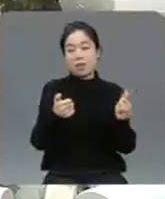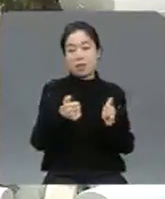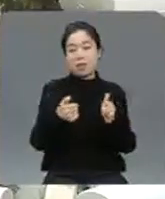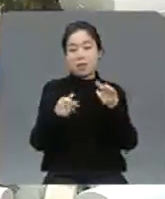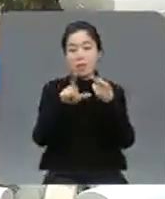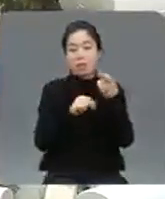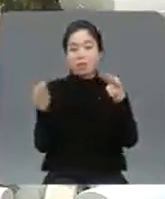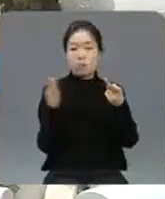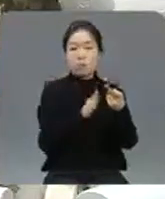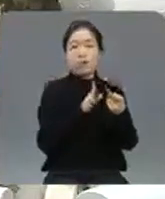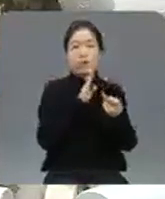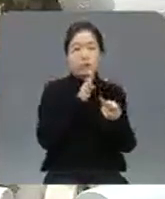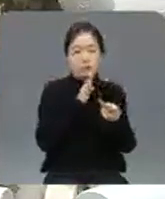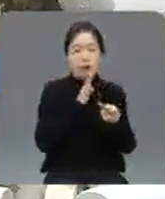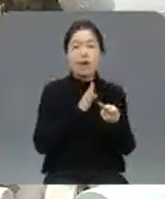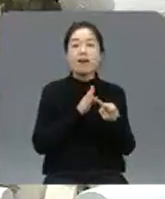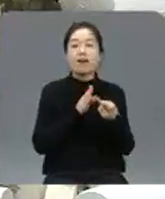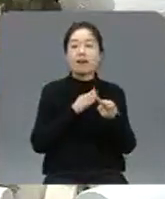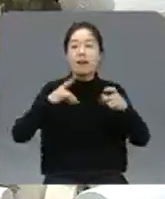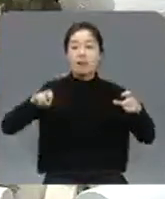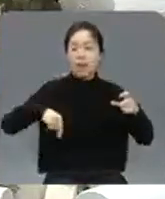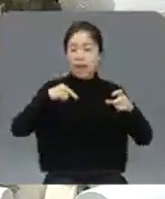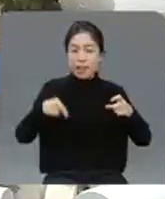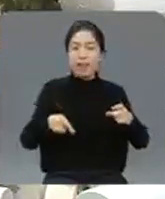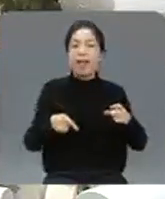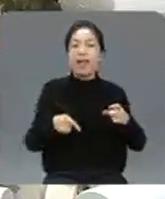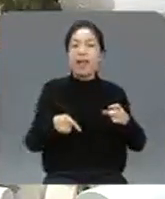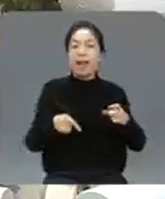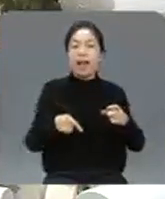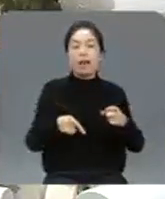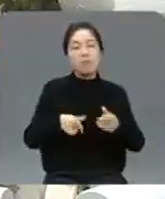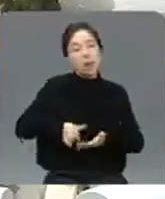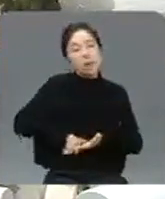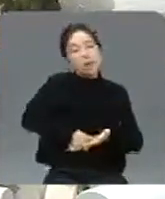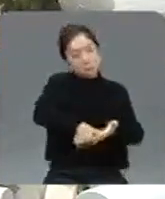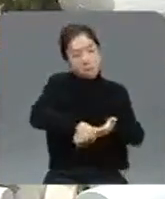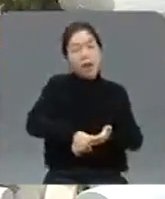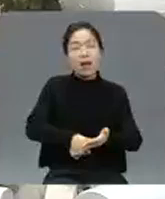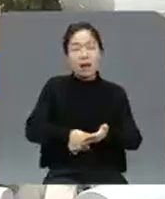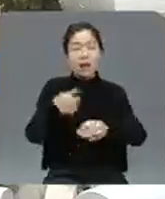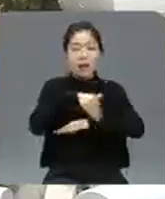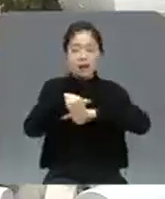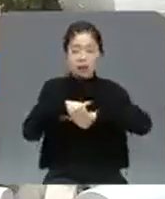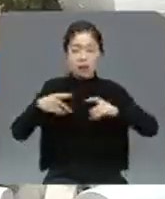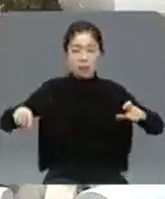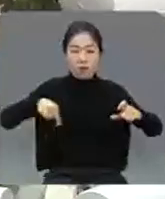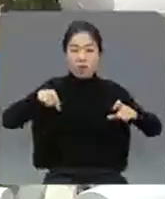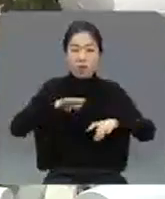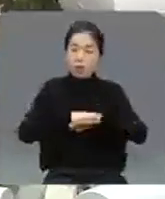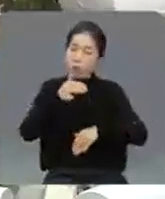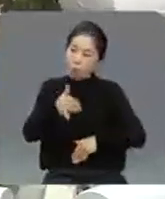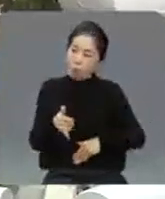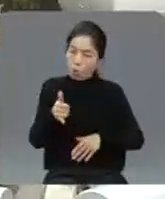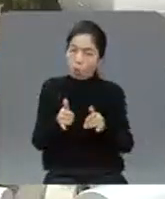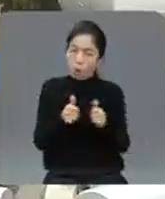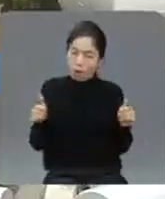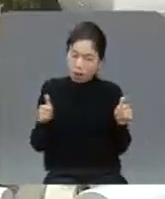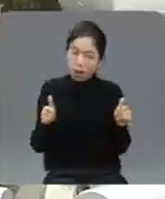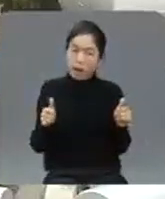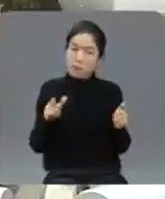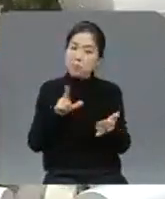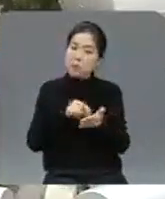달서 본격적으로이 저희들은 서명을 좀 봤는데 관내에 실적으로 이제 농업에 종사하고